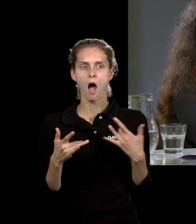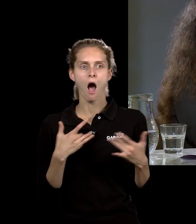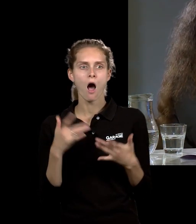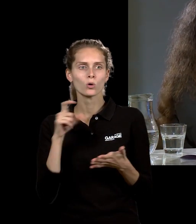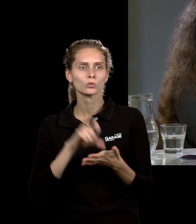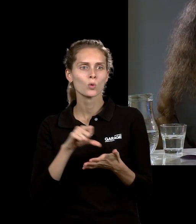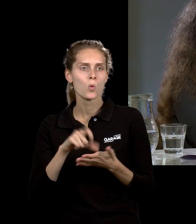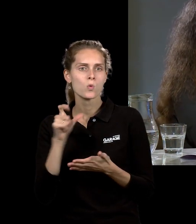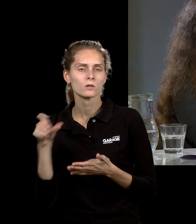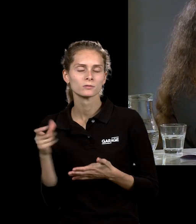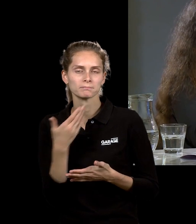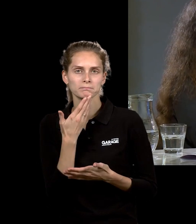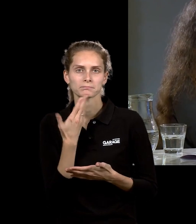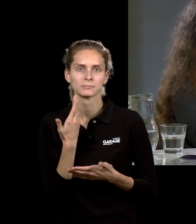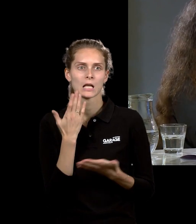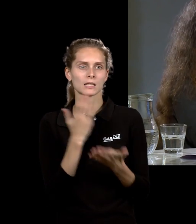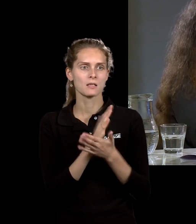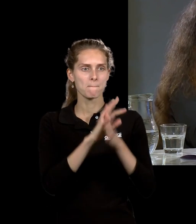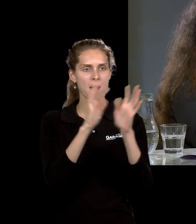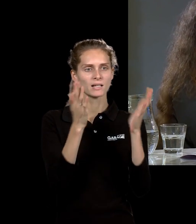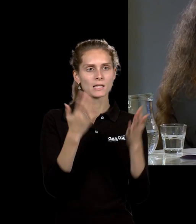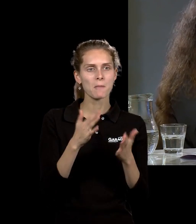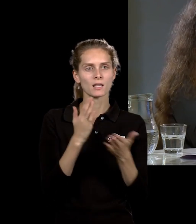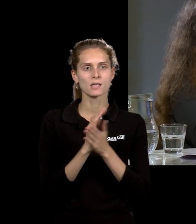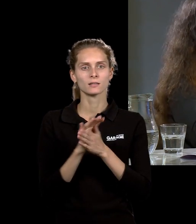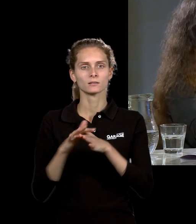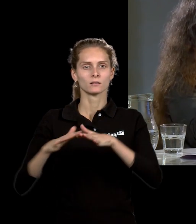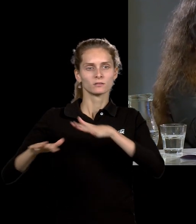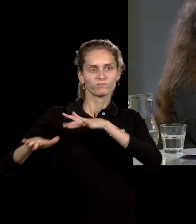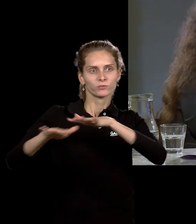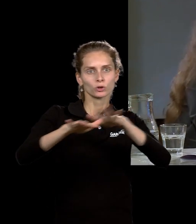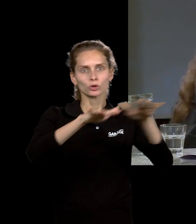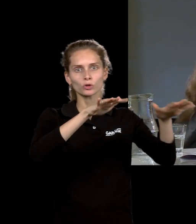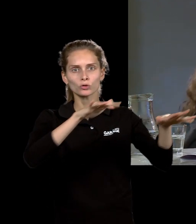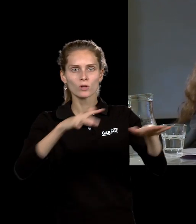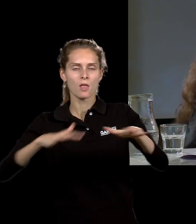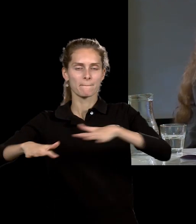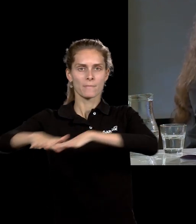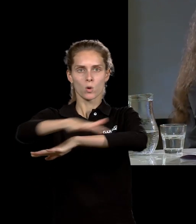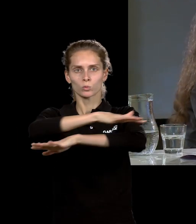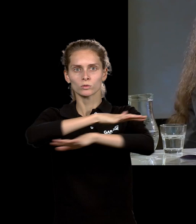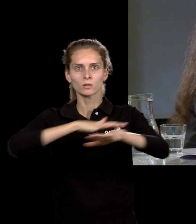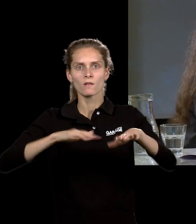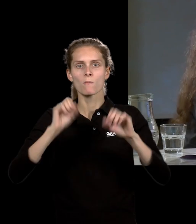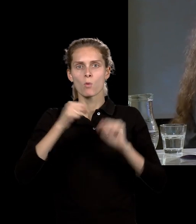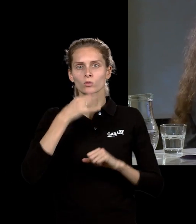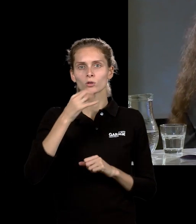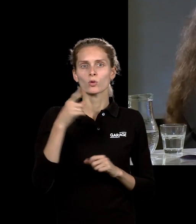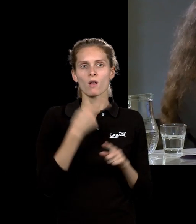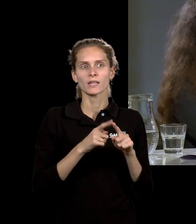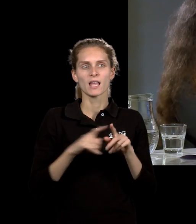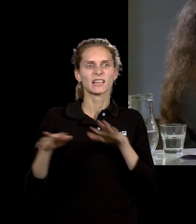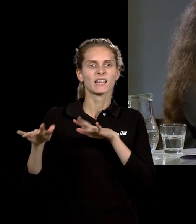и действующих лиц, а есть некие предметы и тела, движущиеся в пространстве, существующие в этом пространстве. Можно сказать, что это такая